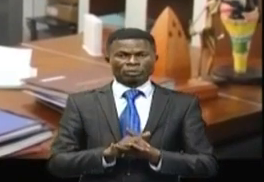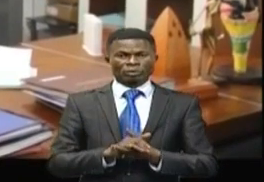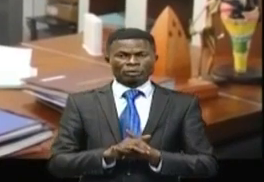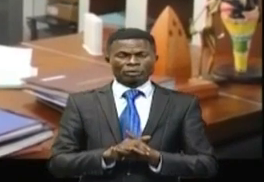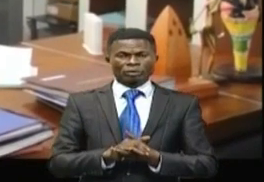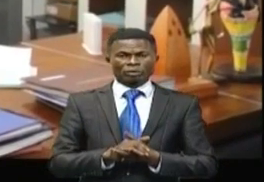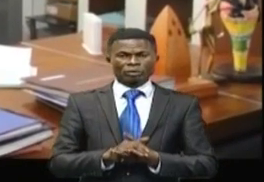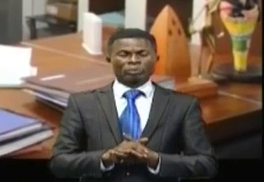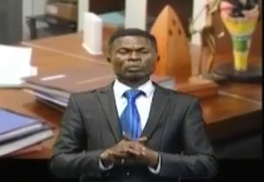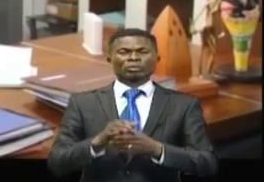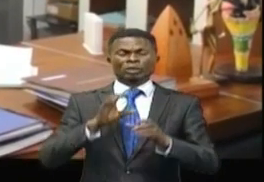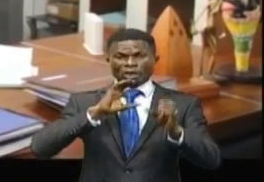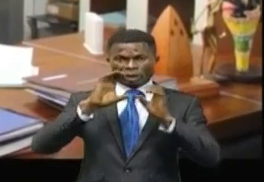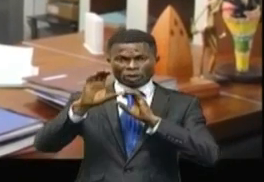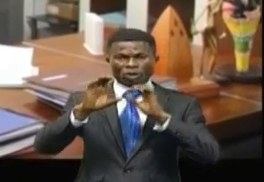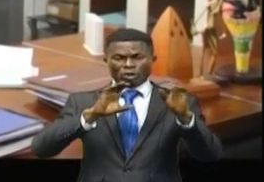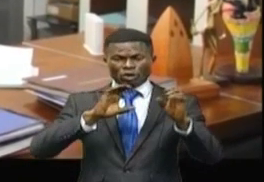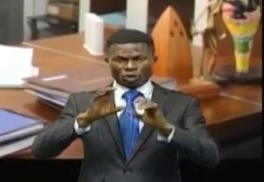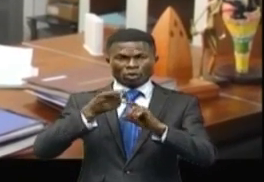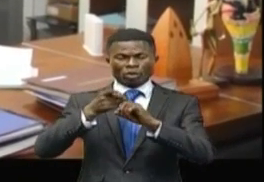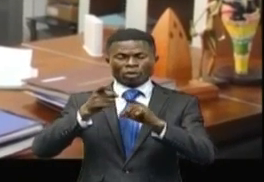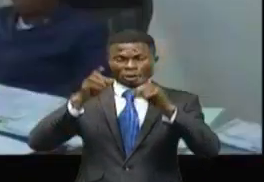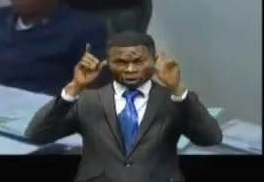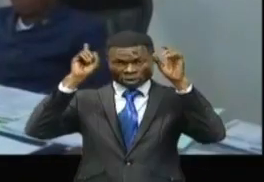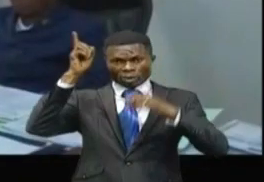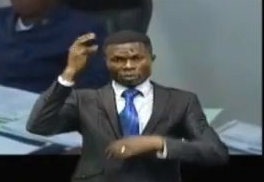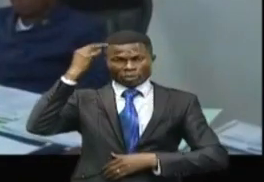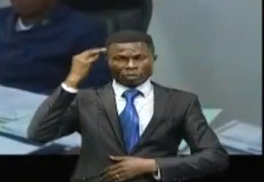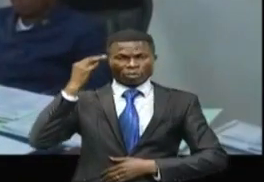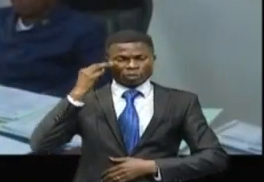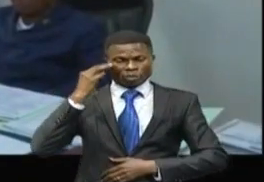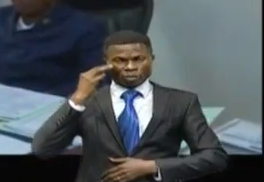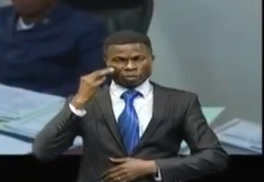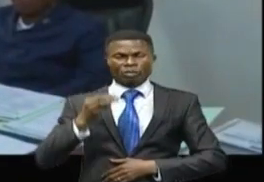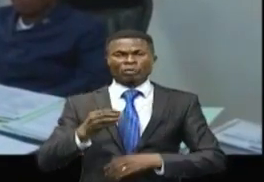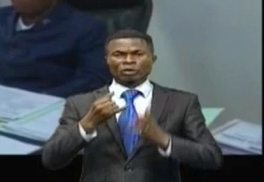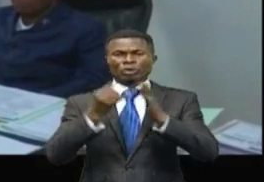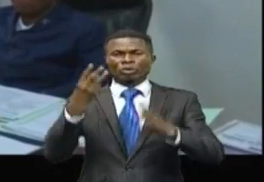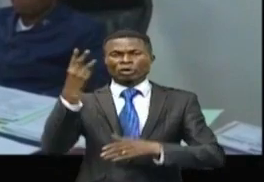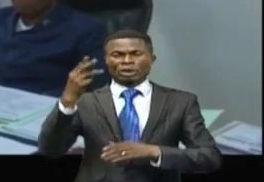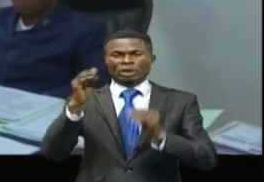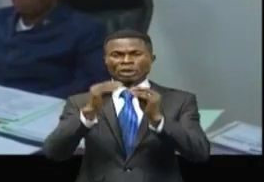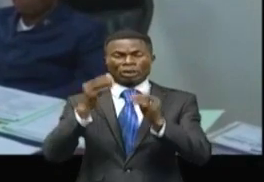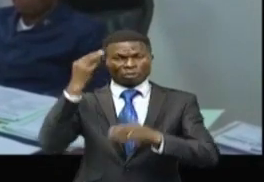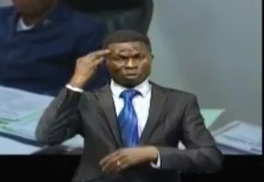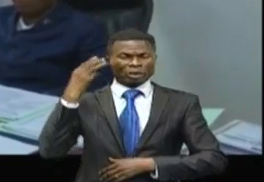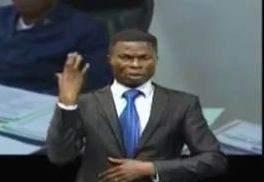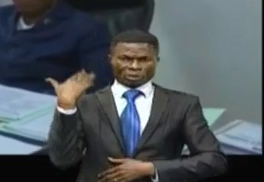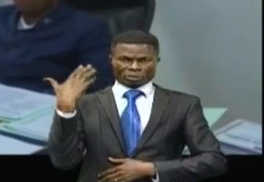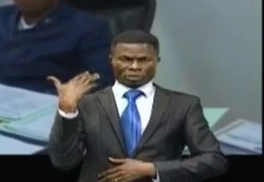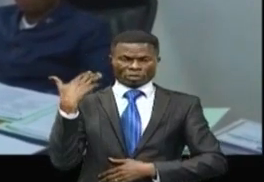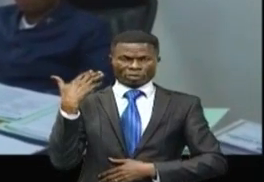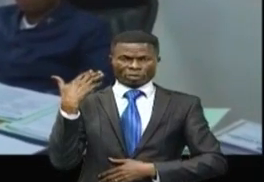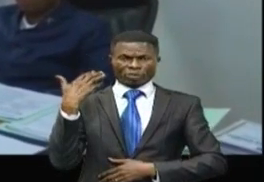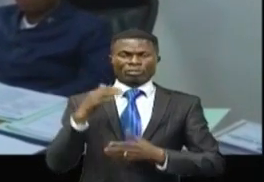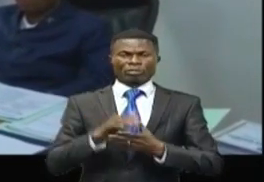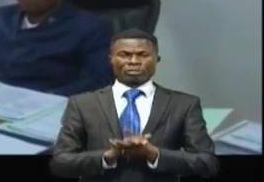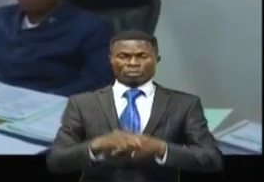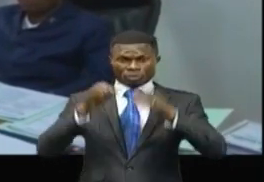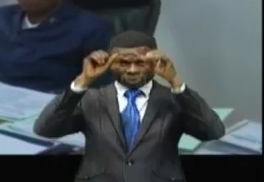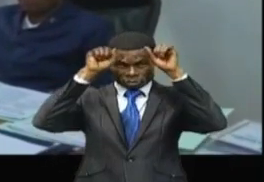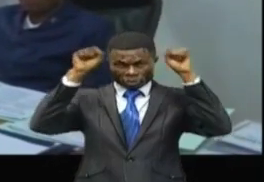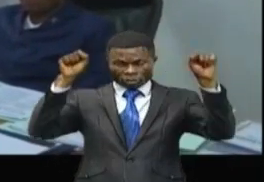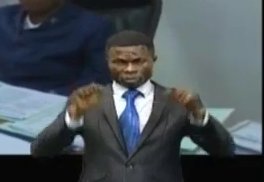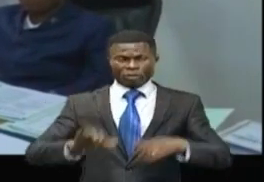faisant suite à la communication du président de la république au cours de la soixante deuxième réunion du conseil des ministres le président de